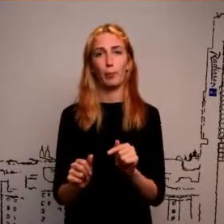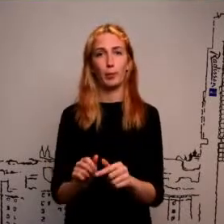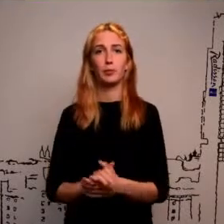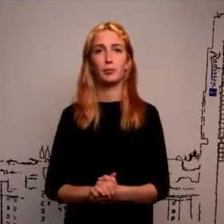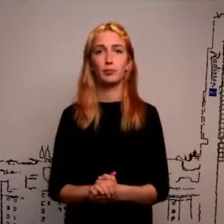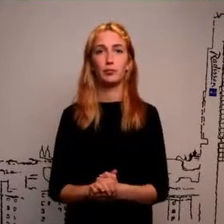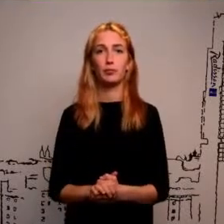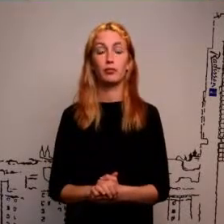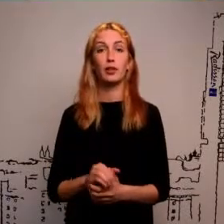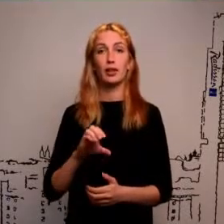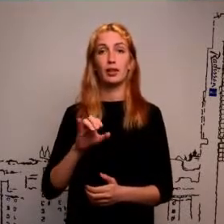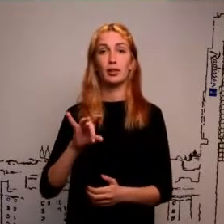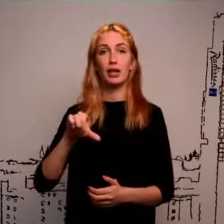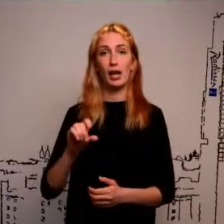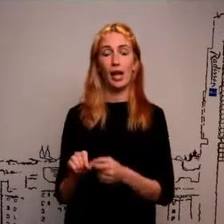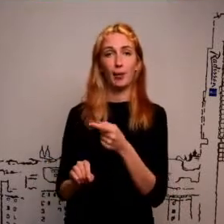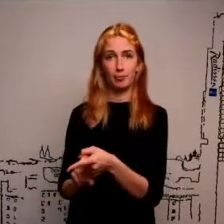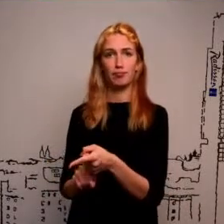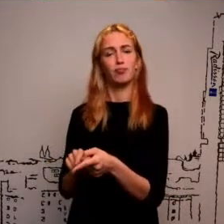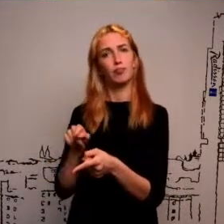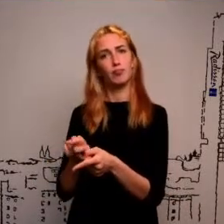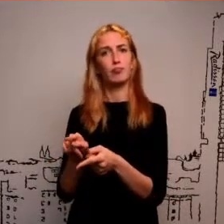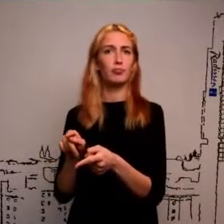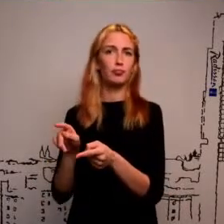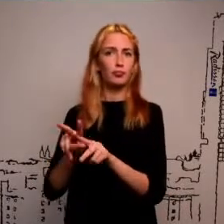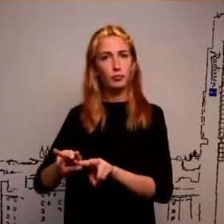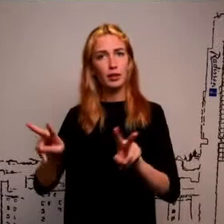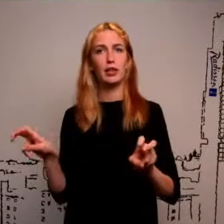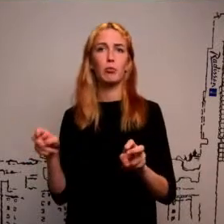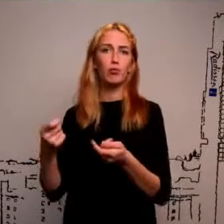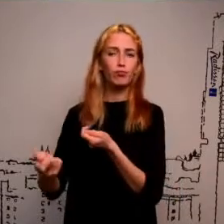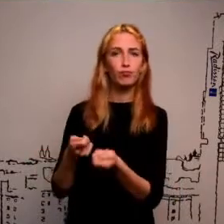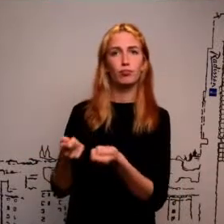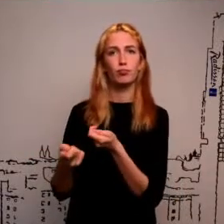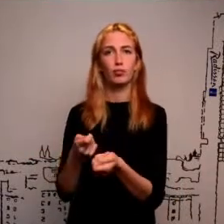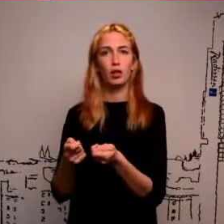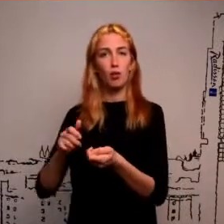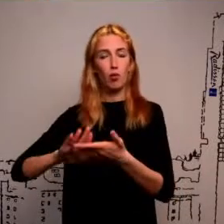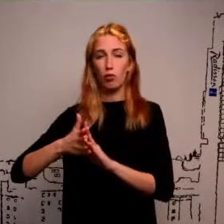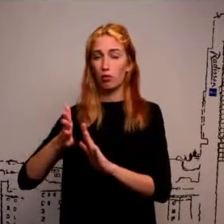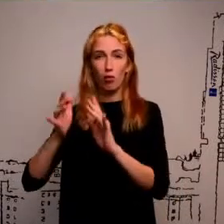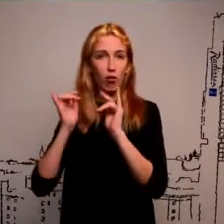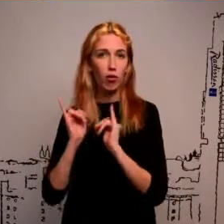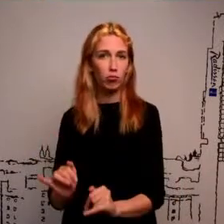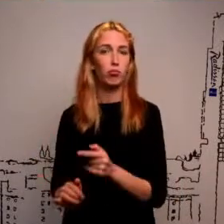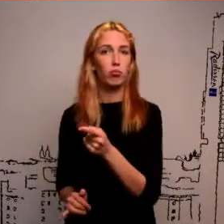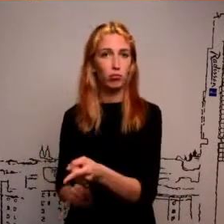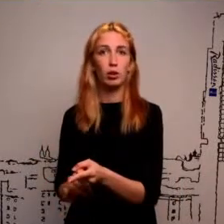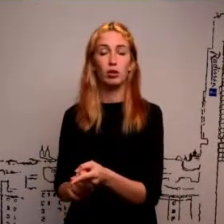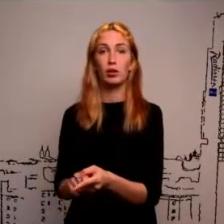Sirle, teie tegelete selliste juhtumitega, kus asjad on võib-olla väga halvasti, kus